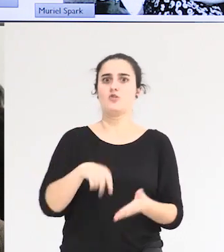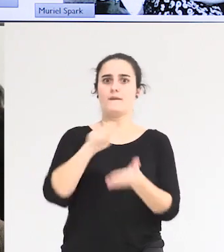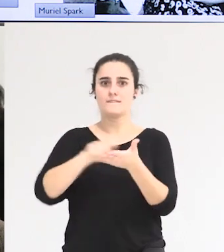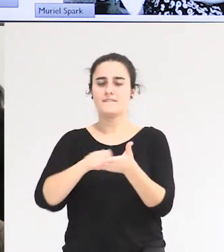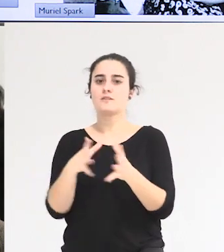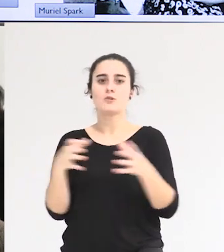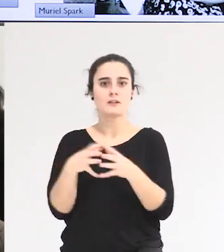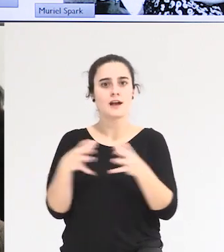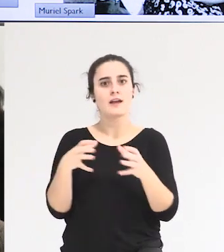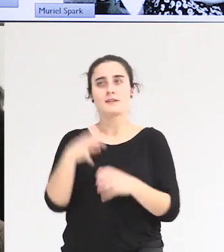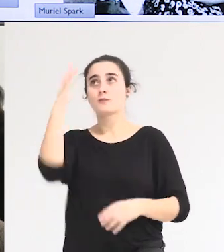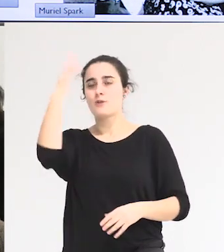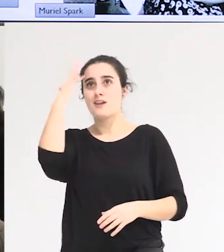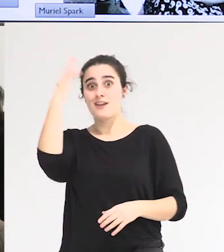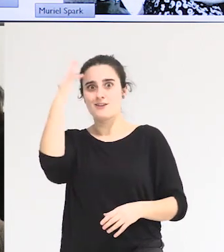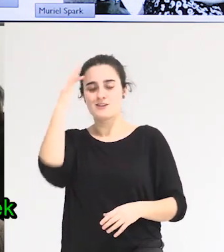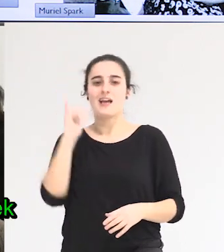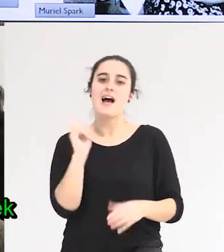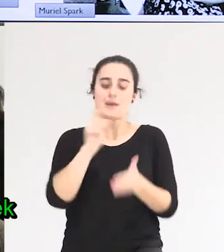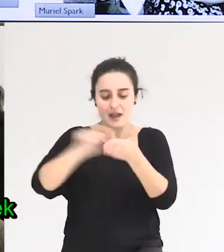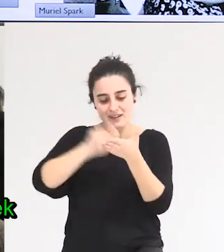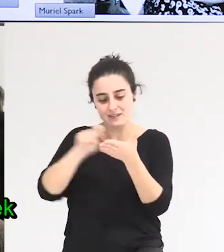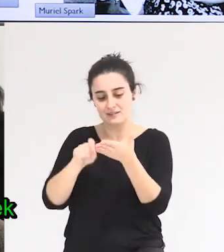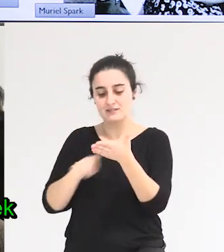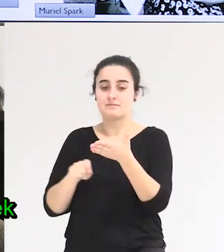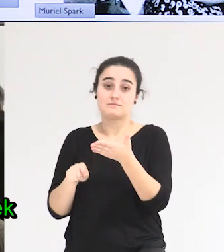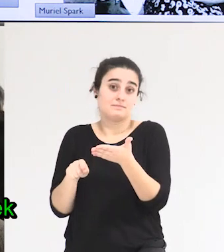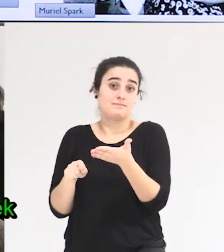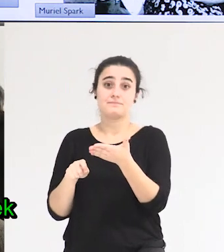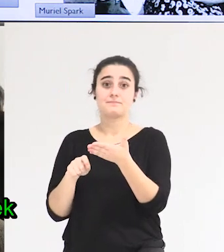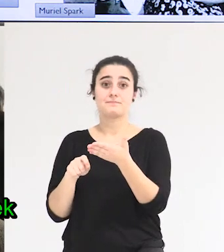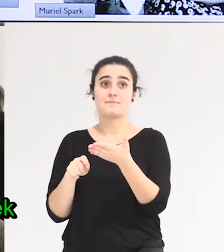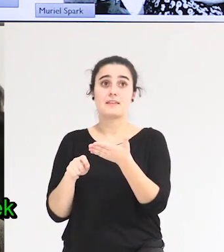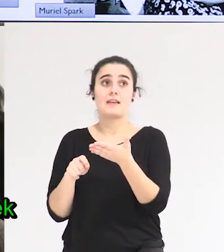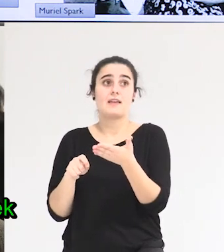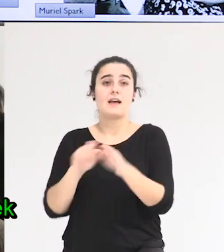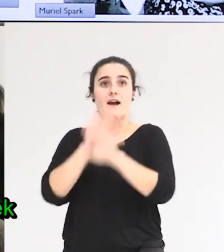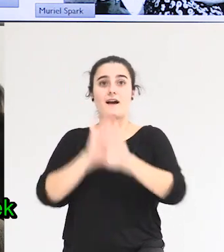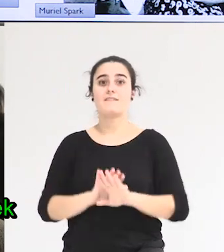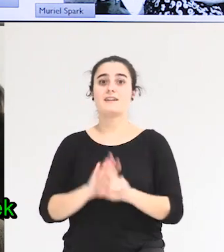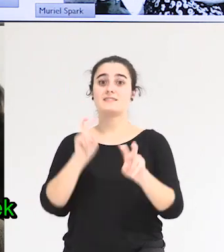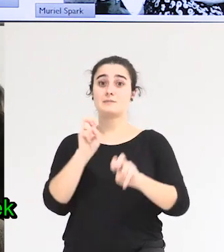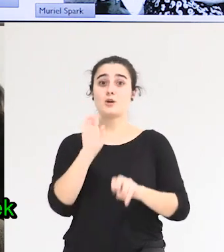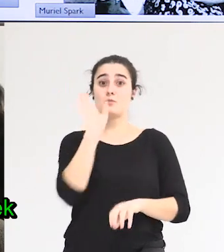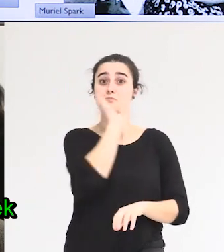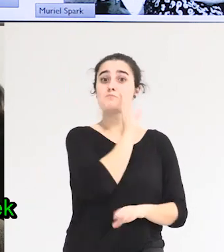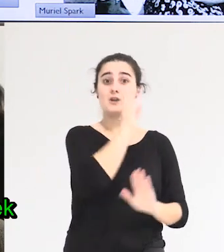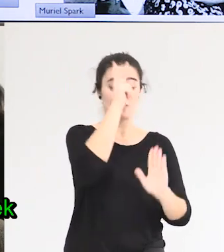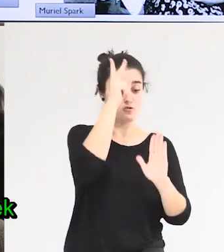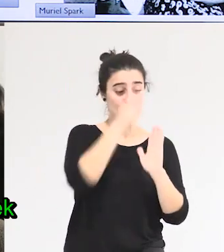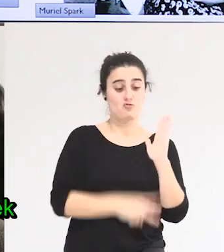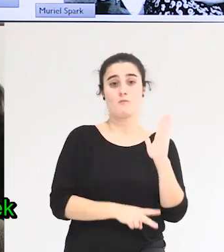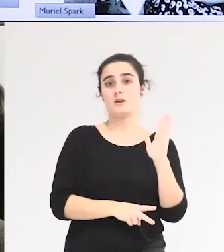hori eta bazeukaten grina hori. Eta azkenean ba, amatasun normatibo horrek ba, zapaldu